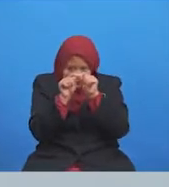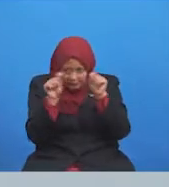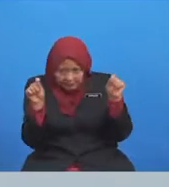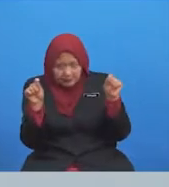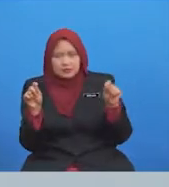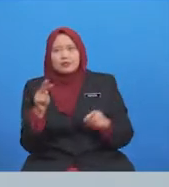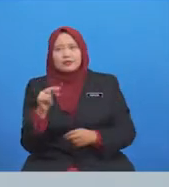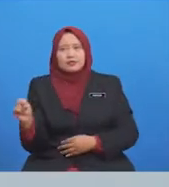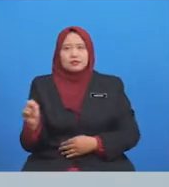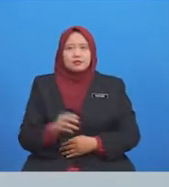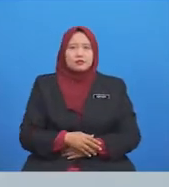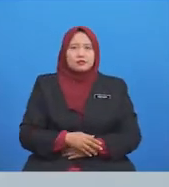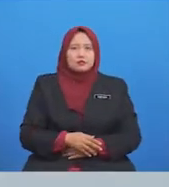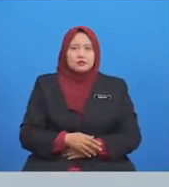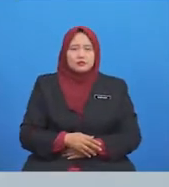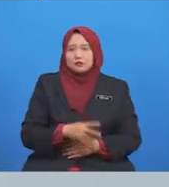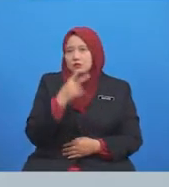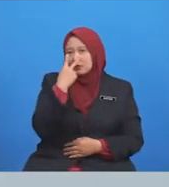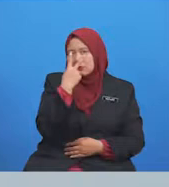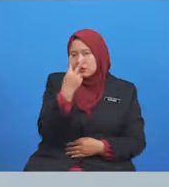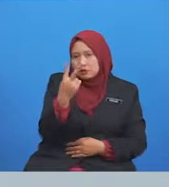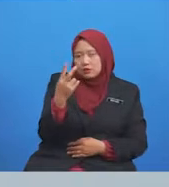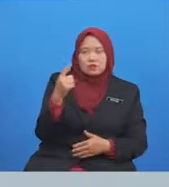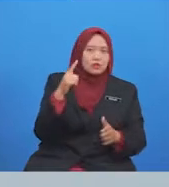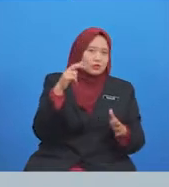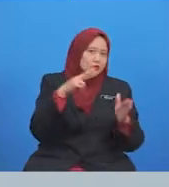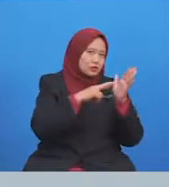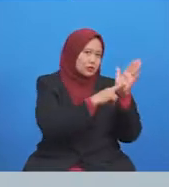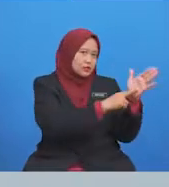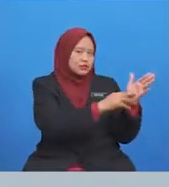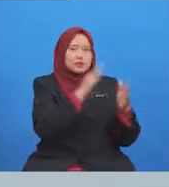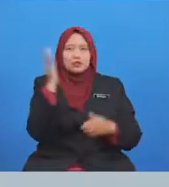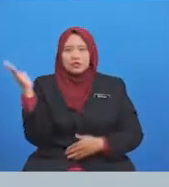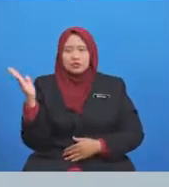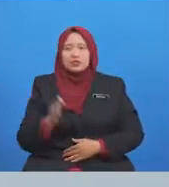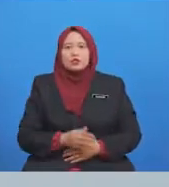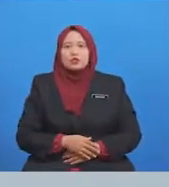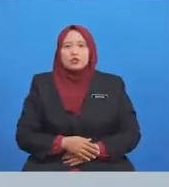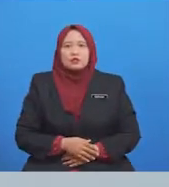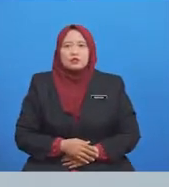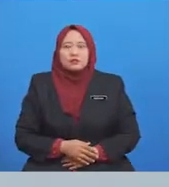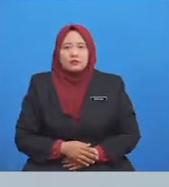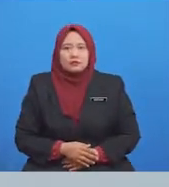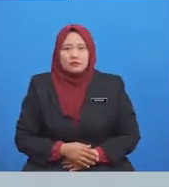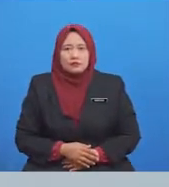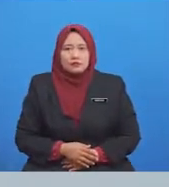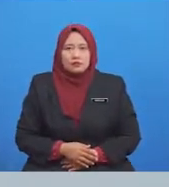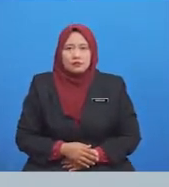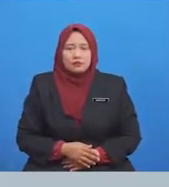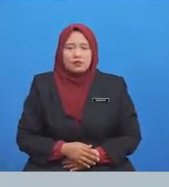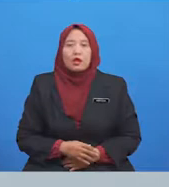Perhatikan rajah ini. Tentukan tangen dan titik ketangenan bagi rajah yang